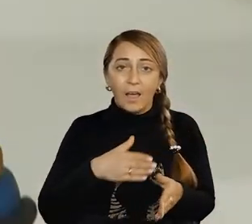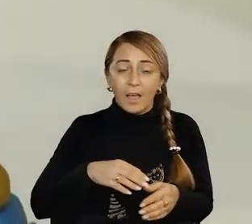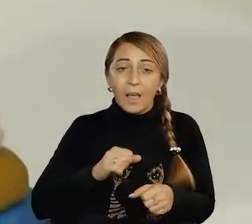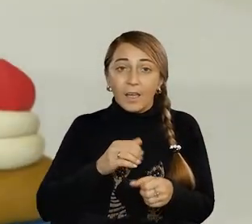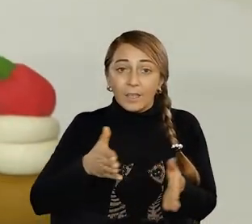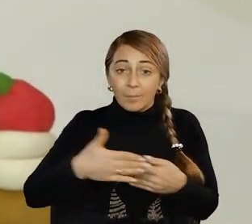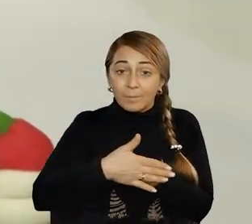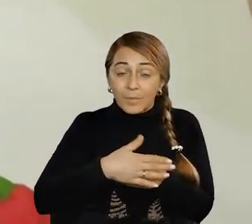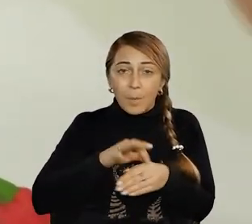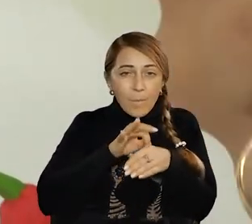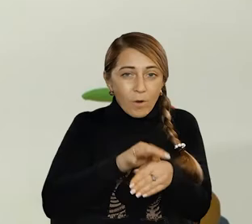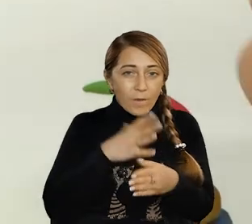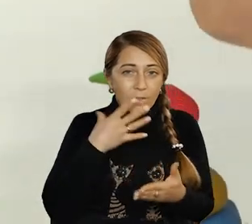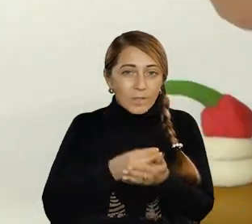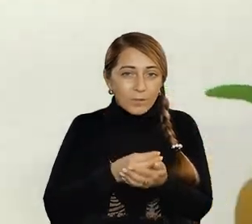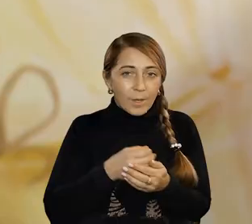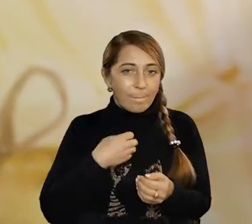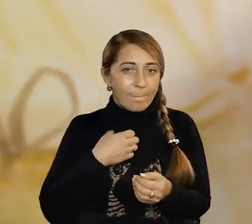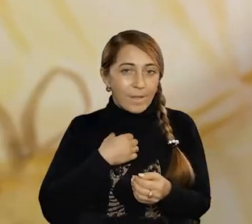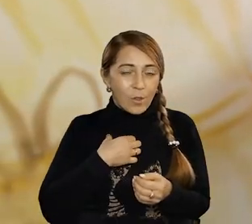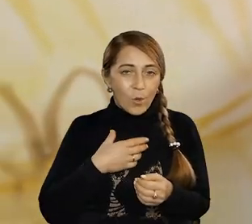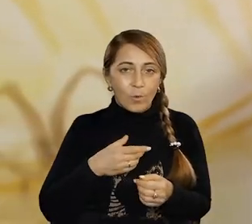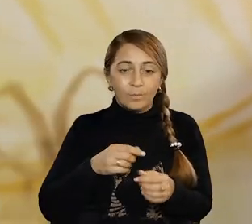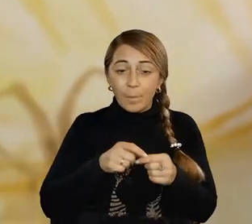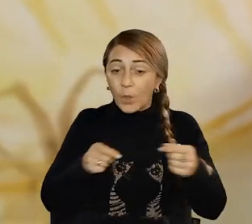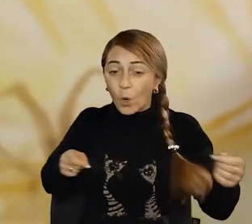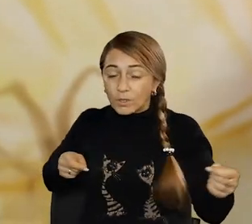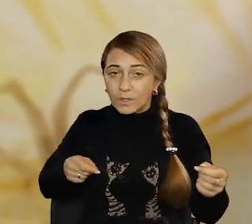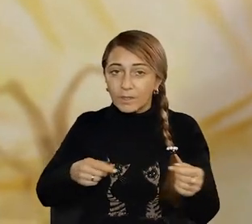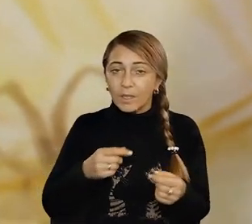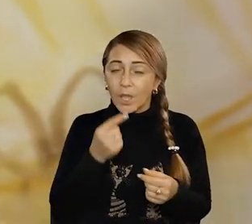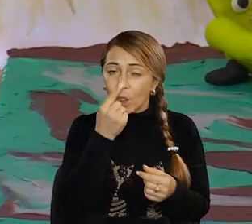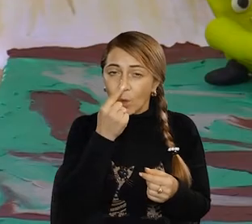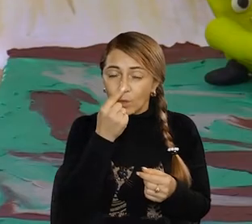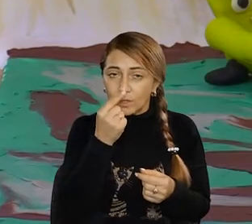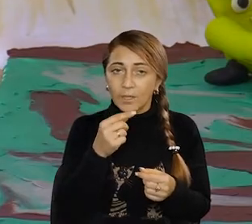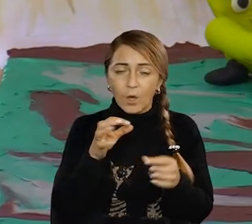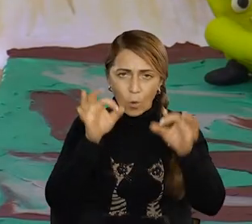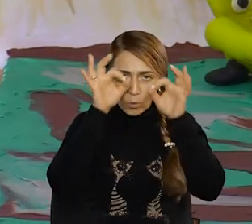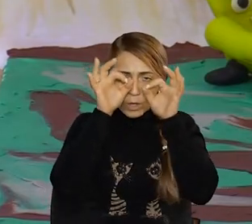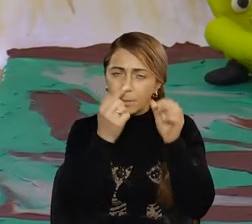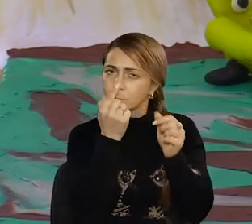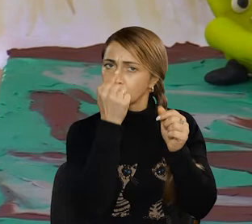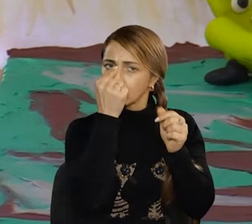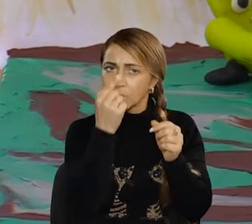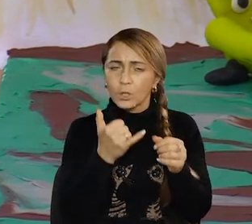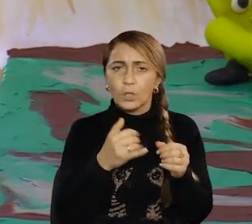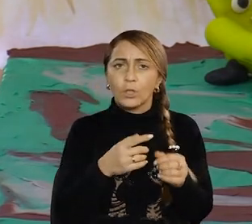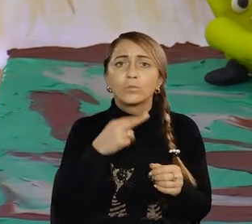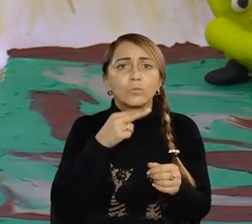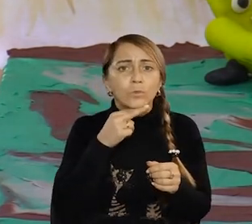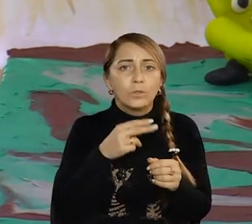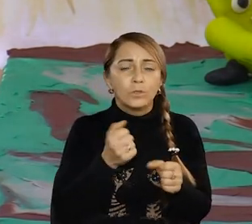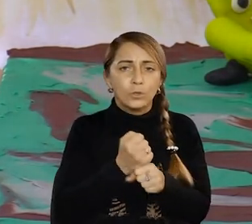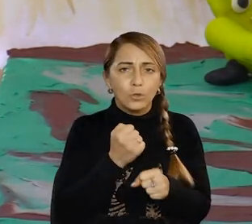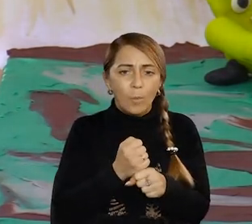провів своєю білою тростиною по підлозі, поправив на носику круглі окуляри і обережно